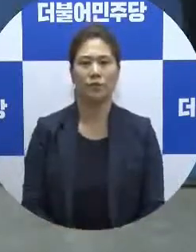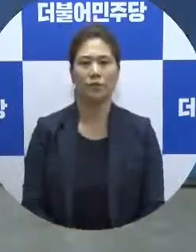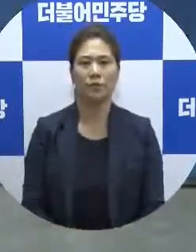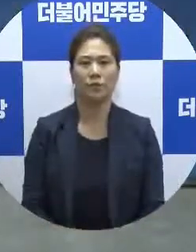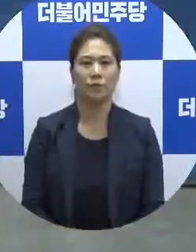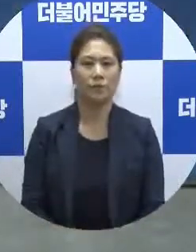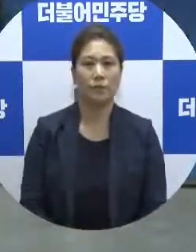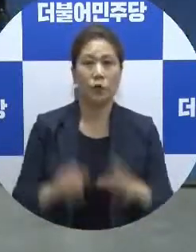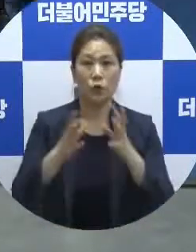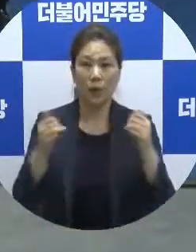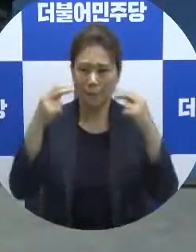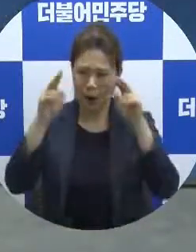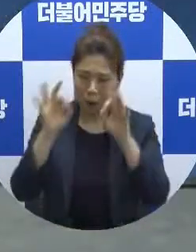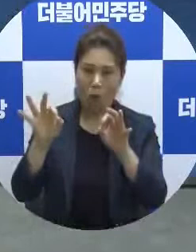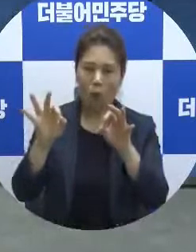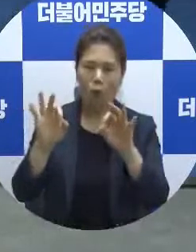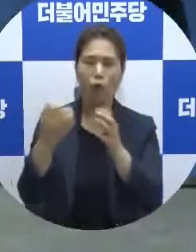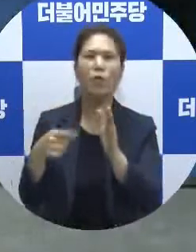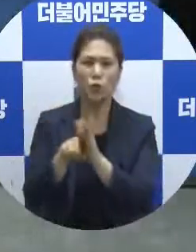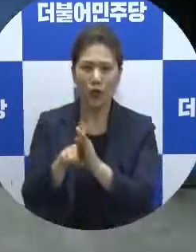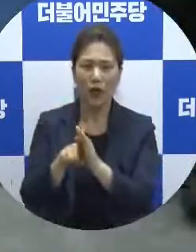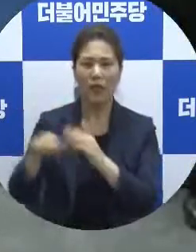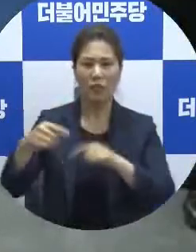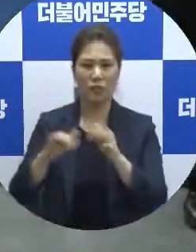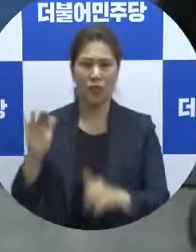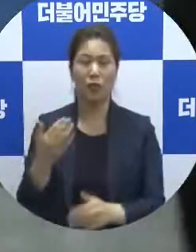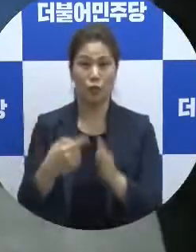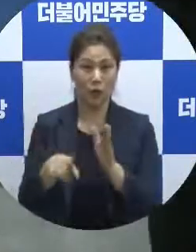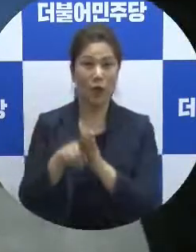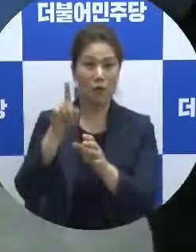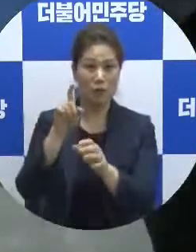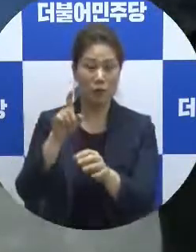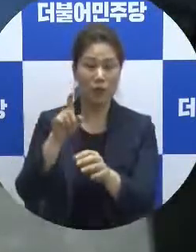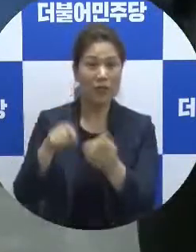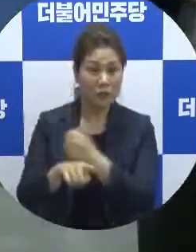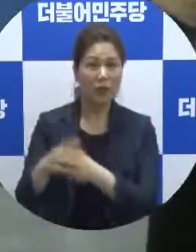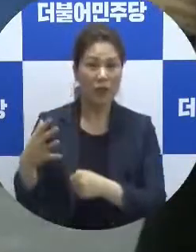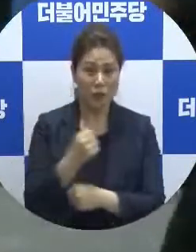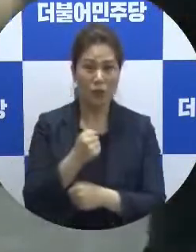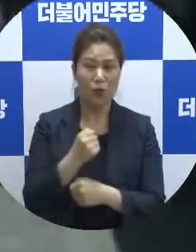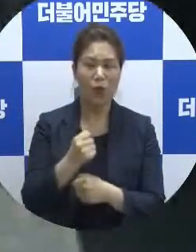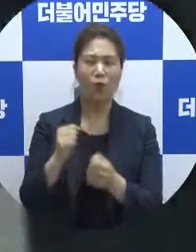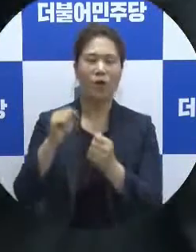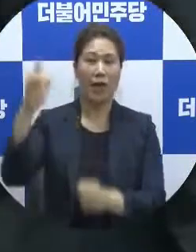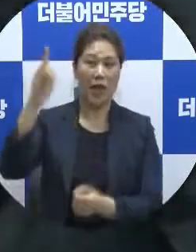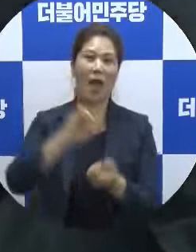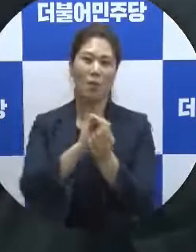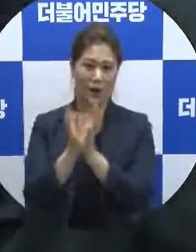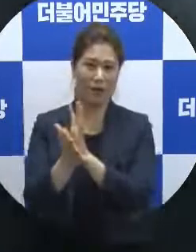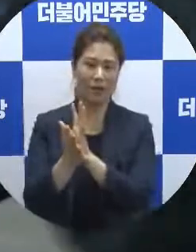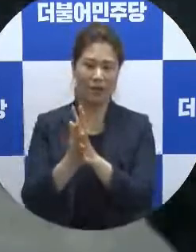저희가 늘 국민만 바라보면서 국민을 위한 정치인이 되어달라라는 의미를 담아서 준비한 해바라기 판넬을 드리겠습니다.